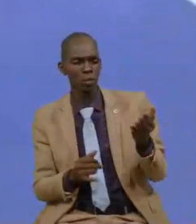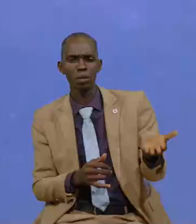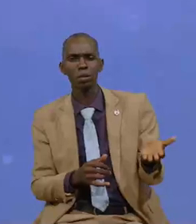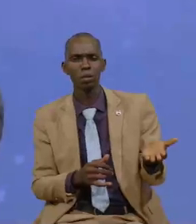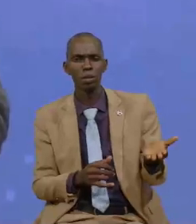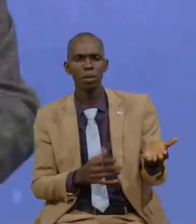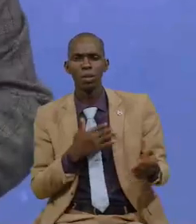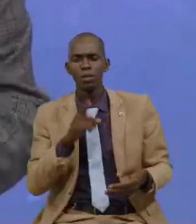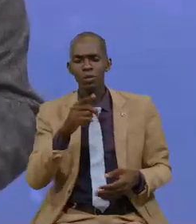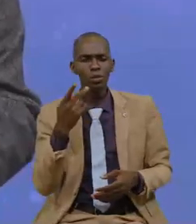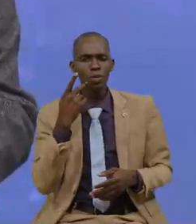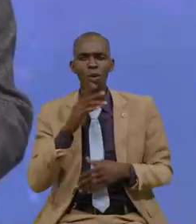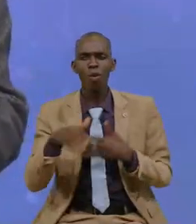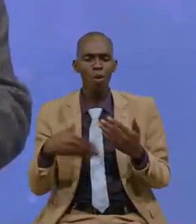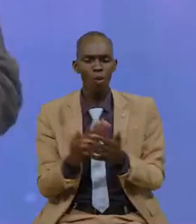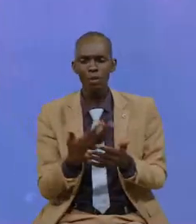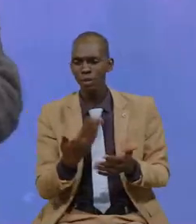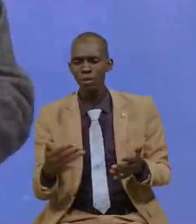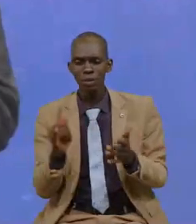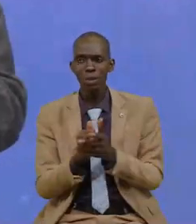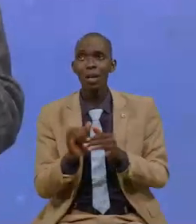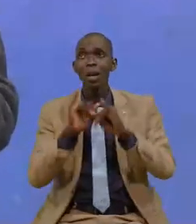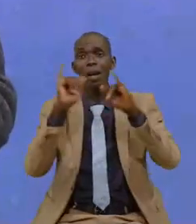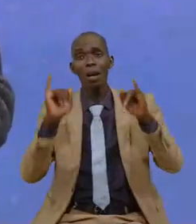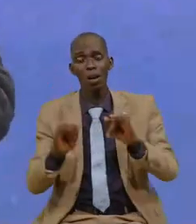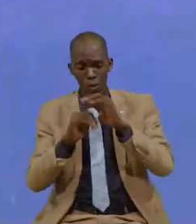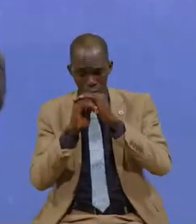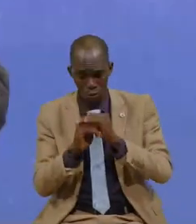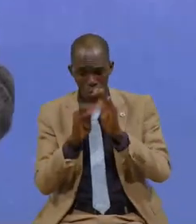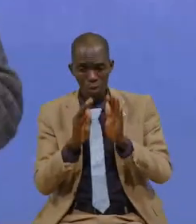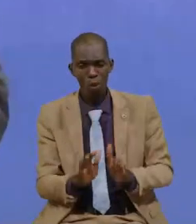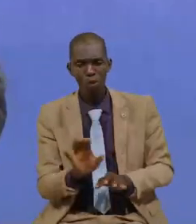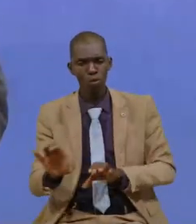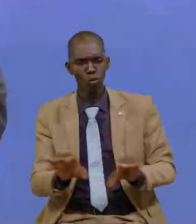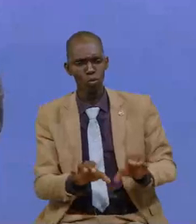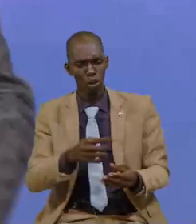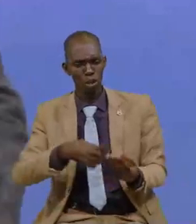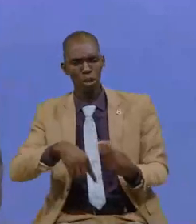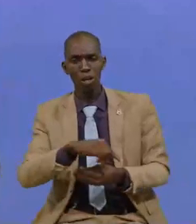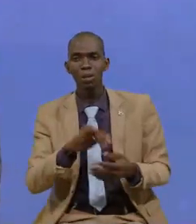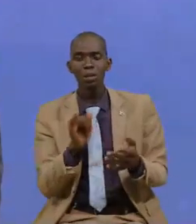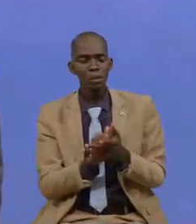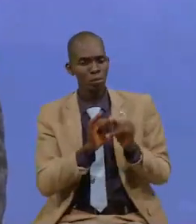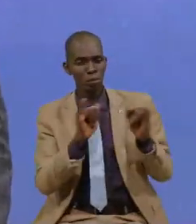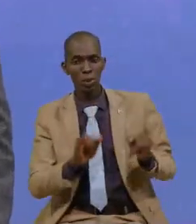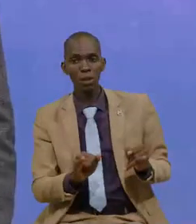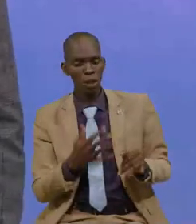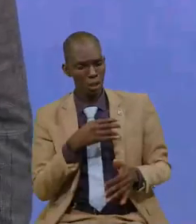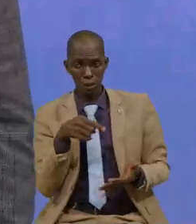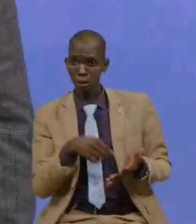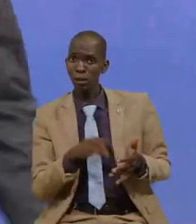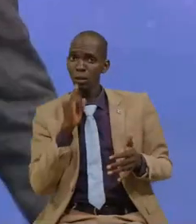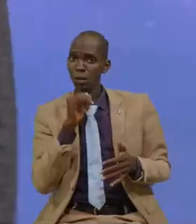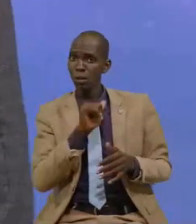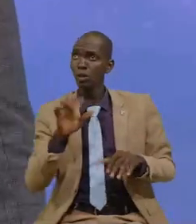là-bas. Et vous voyez les choses que les idolâtres font autour de l'idole là-bas.